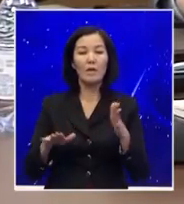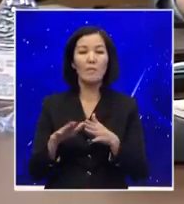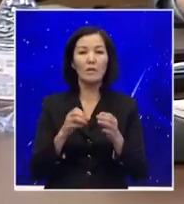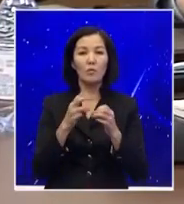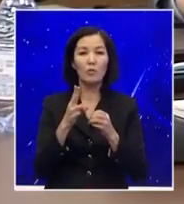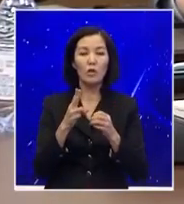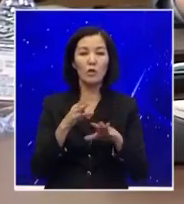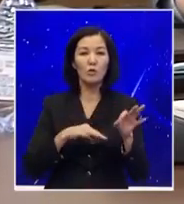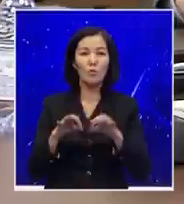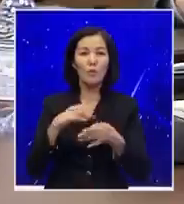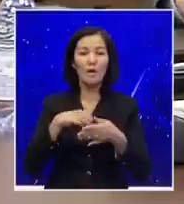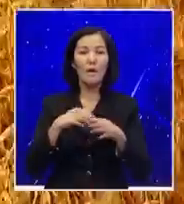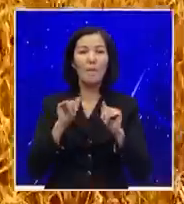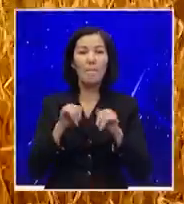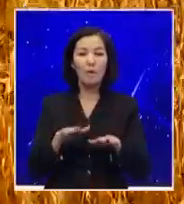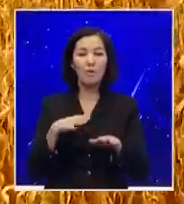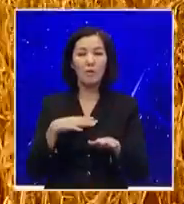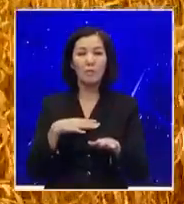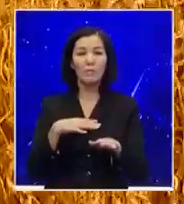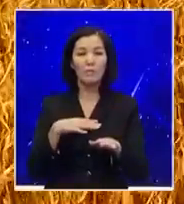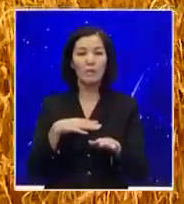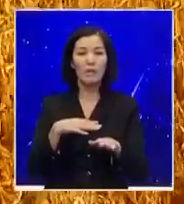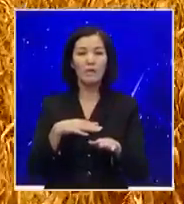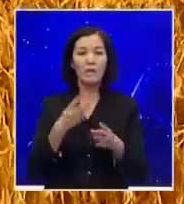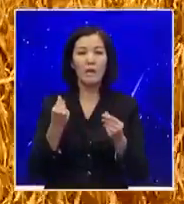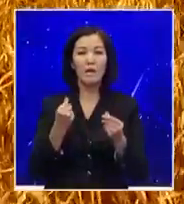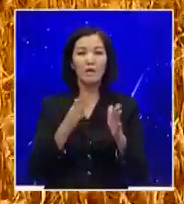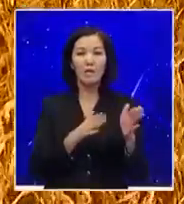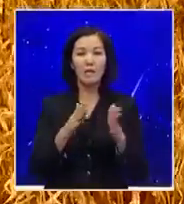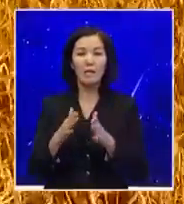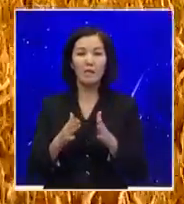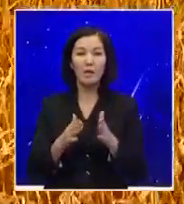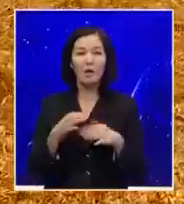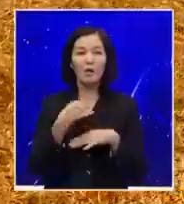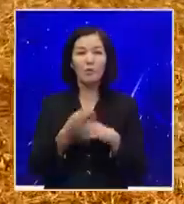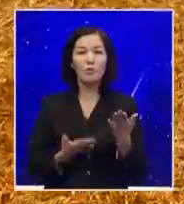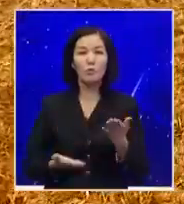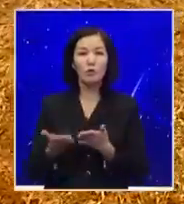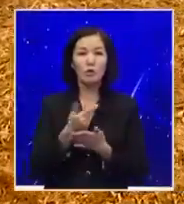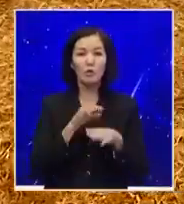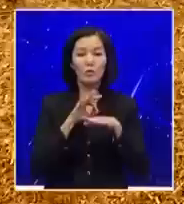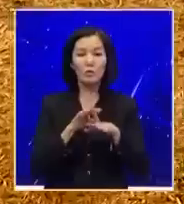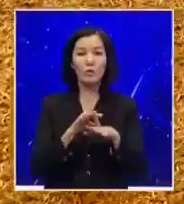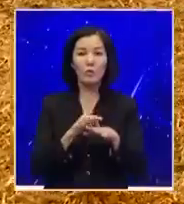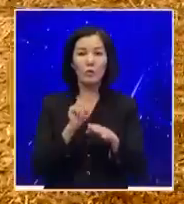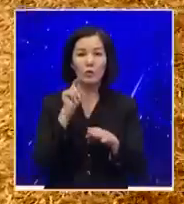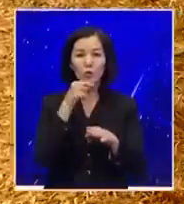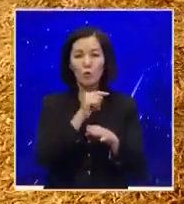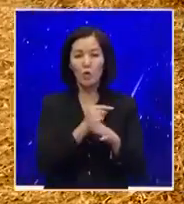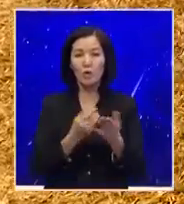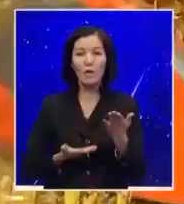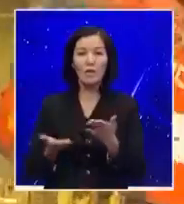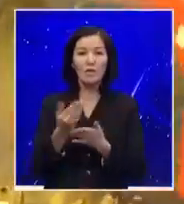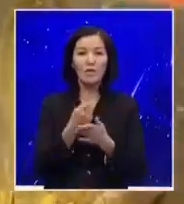жоба мақұлданыпты. Тұрақтандыру қоры талапқа сай. Өңірде күзгі жиын-терін жүріп жатыр. Жүгері жинау басталыпты.